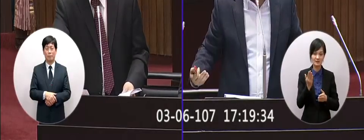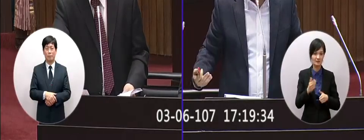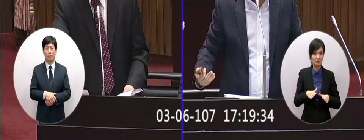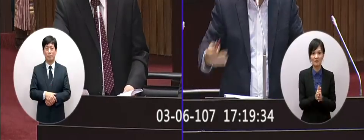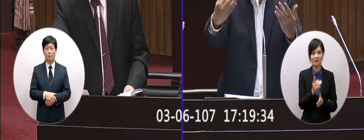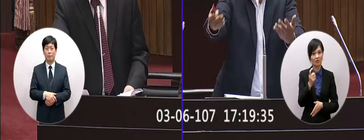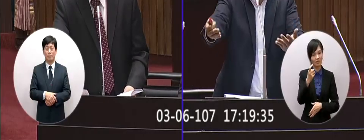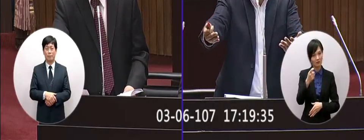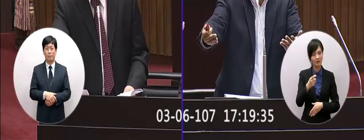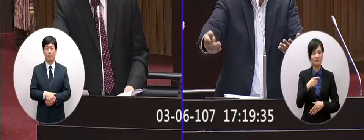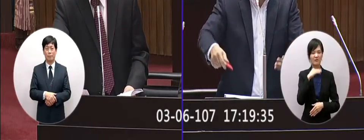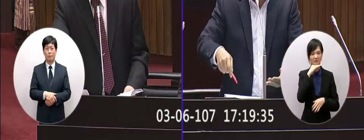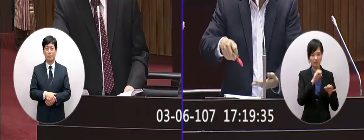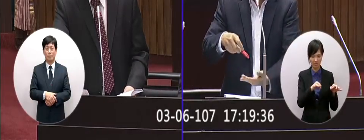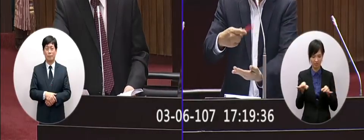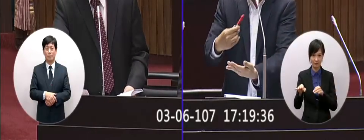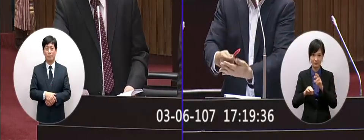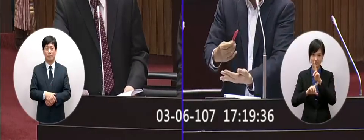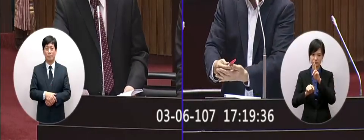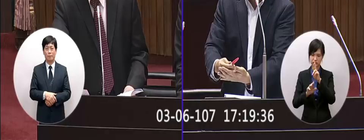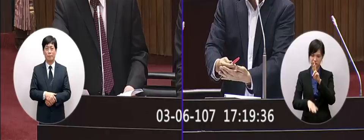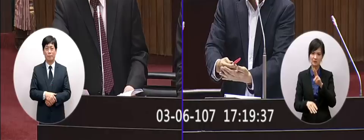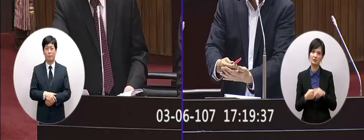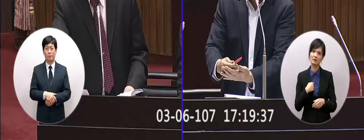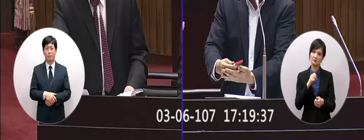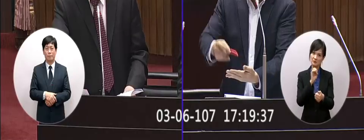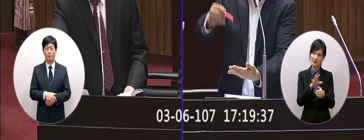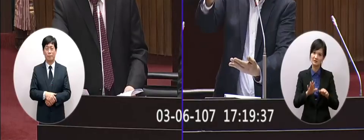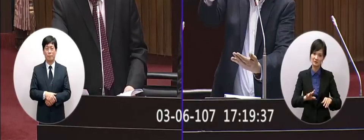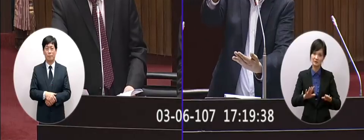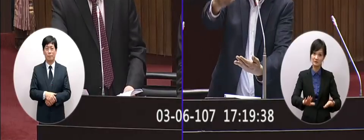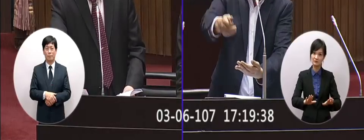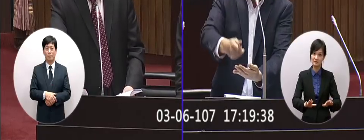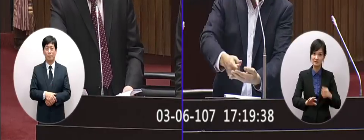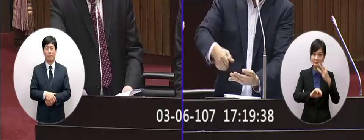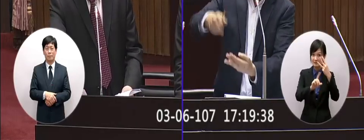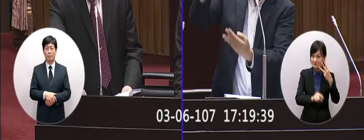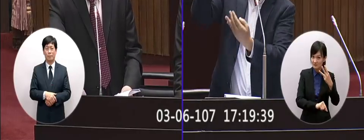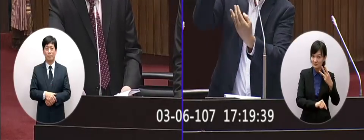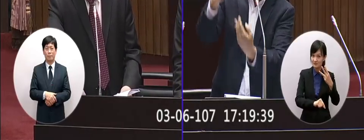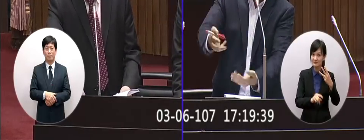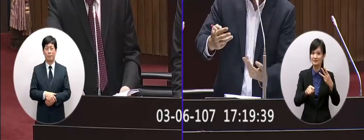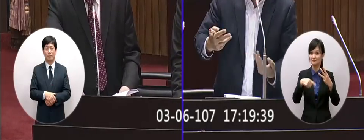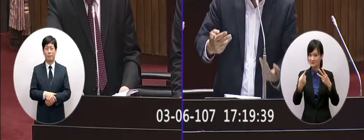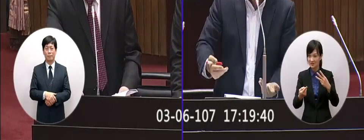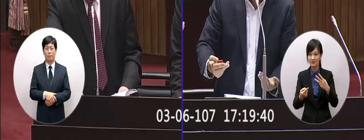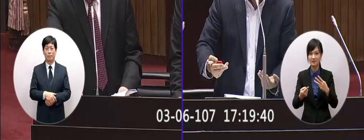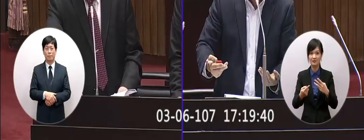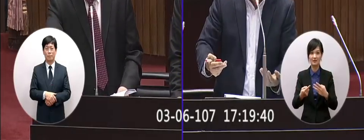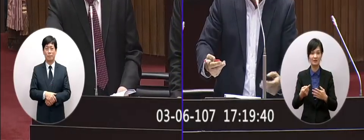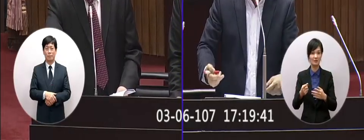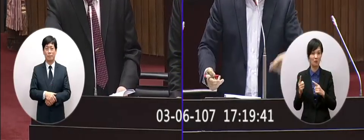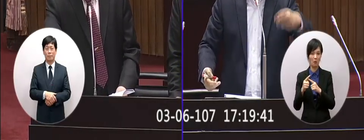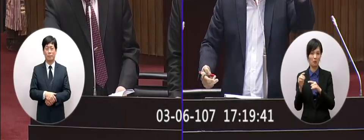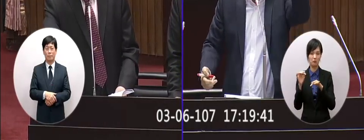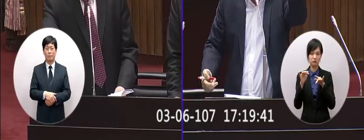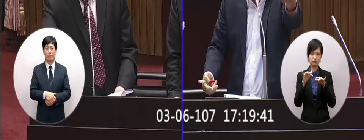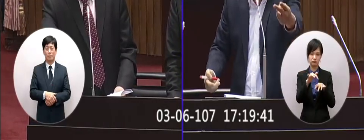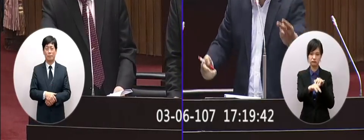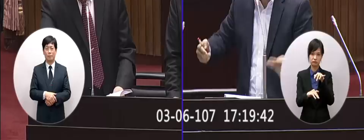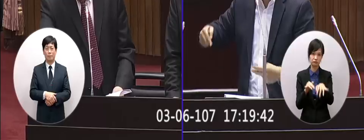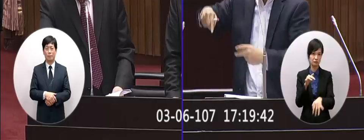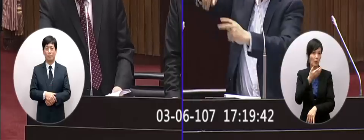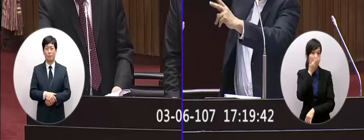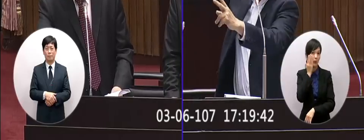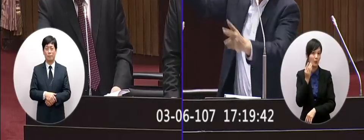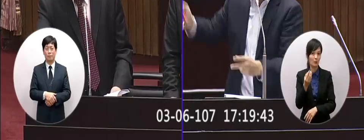无对嘛？哎，对，伊对嘛？伊嘛3月呢？啊，佮来热人，你就知小里有人上济呢。啊，互伊到